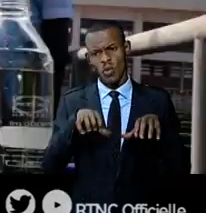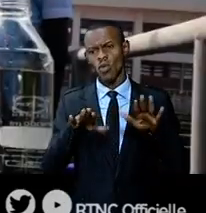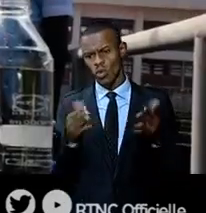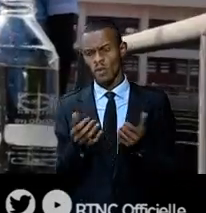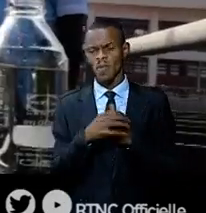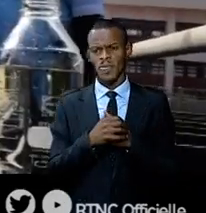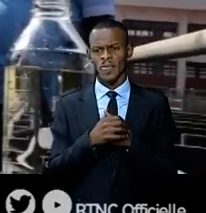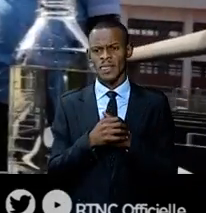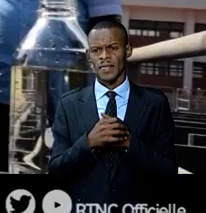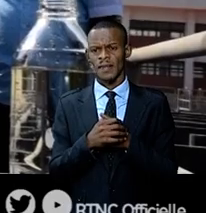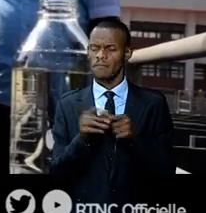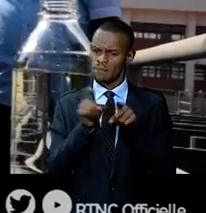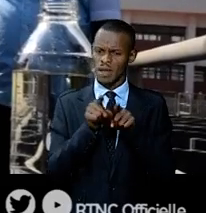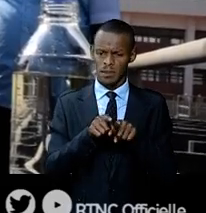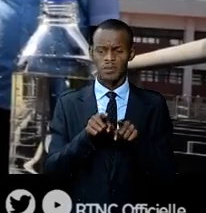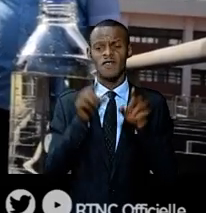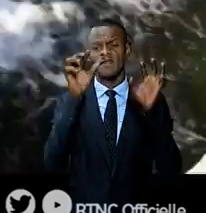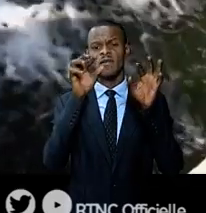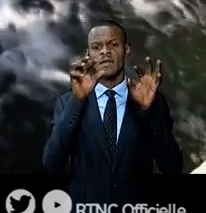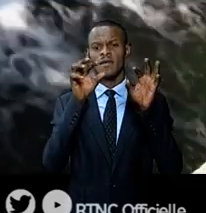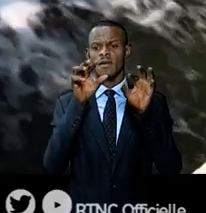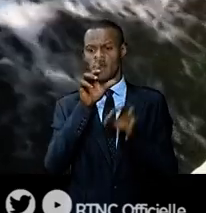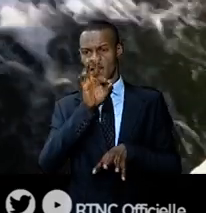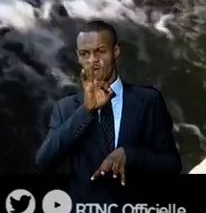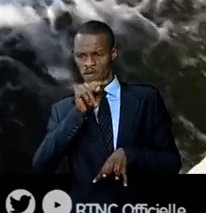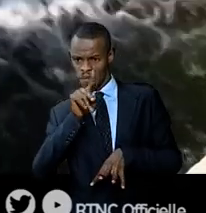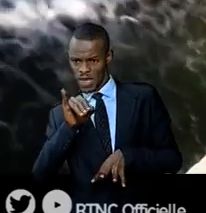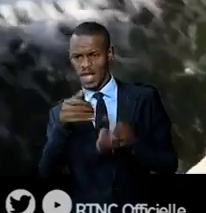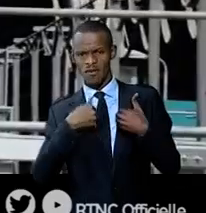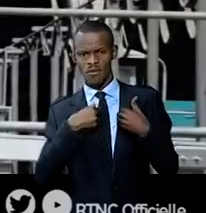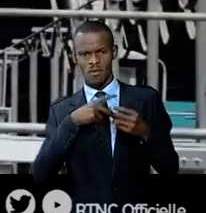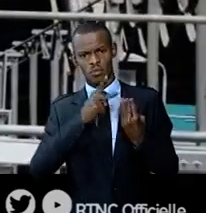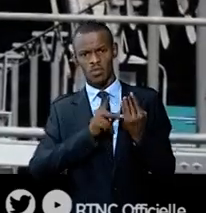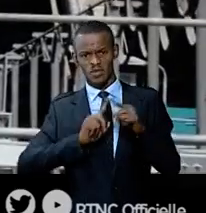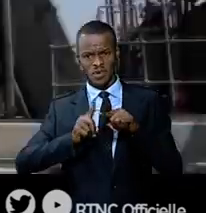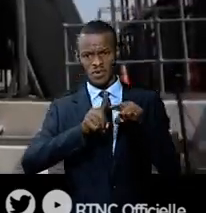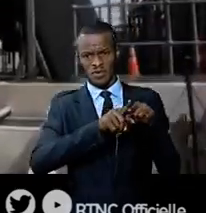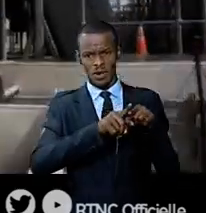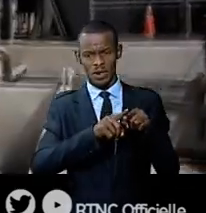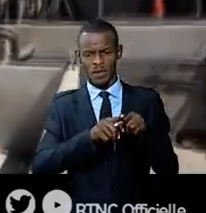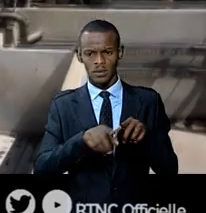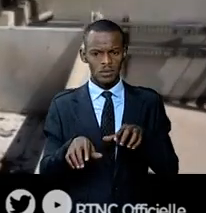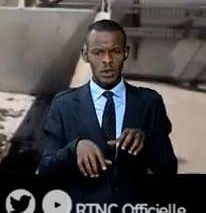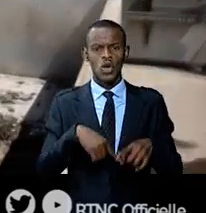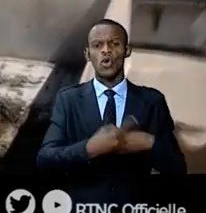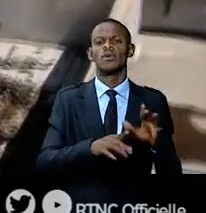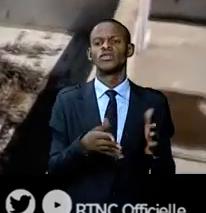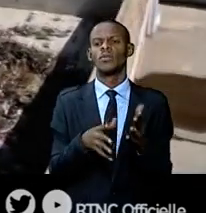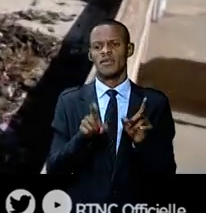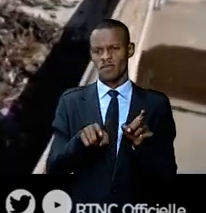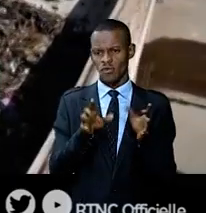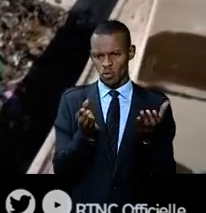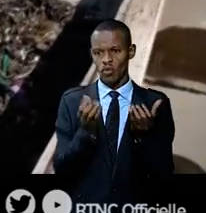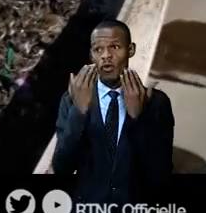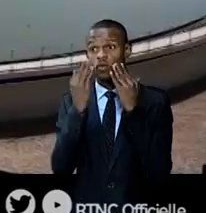industrialisantes que prévoit piloter le Fonds de promotion de l'industrie dans le cadre du projet présidentiel accéléré de lutte contre la pauvreté et les inégalités. La